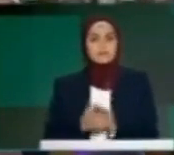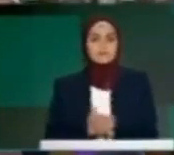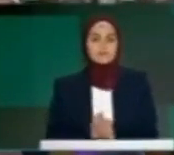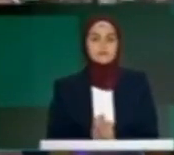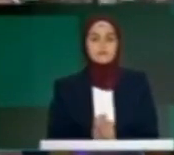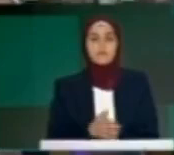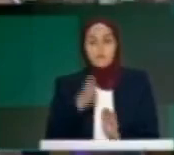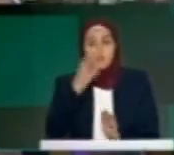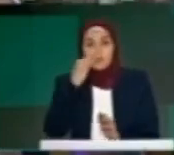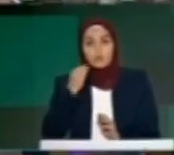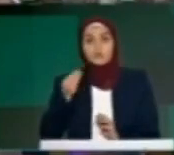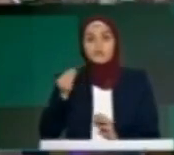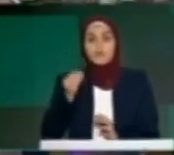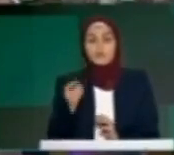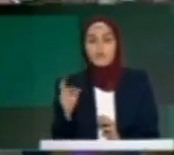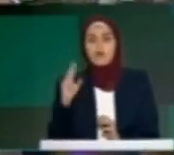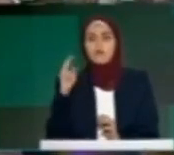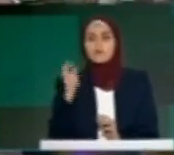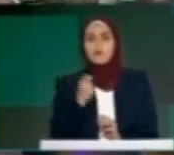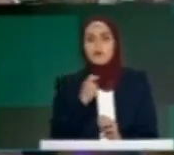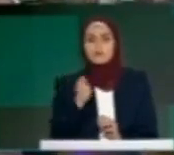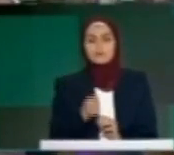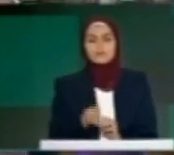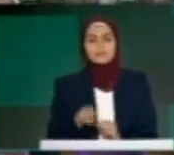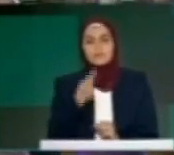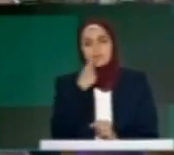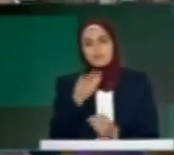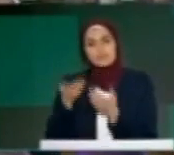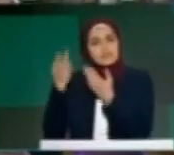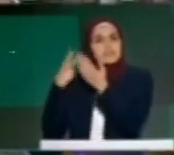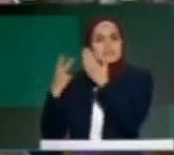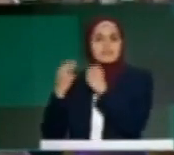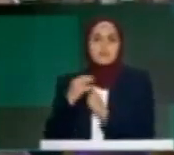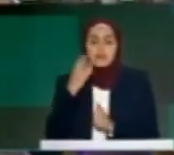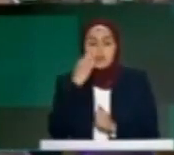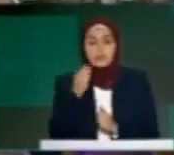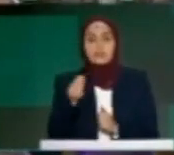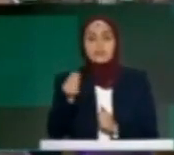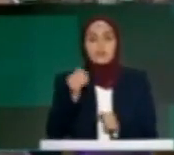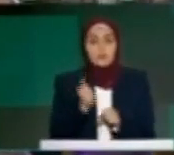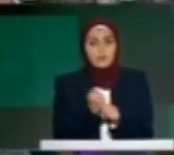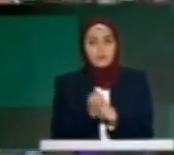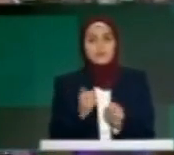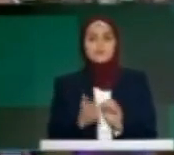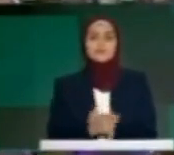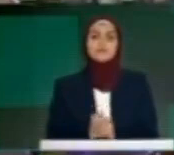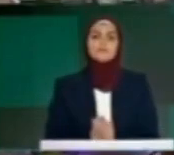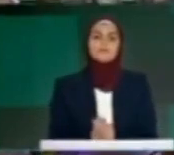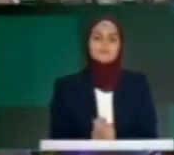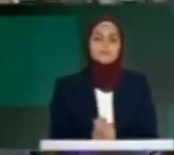15 سنه وشارك في العديد من الحملات التطوعيه من خلال الجمعيات التنمويه